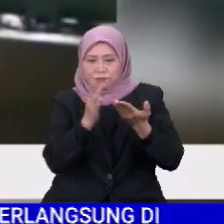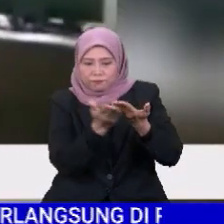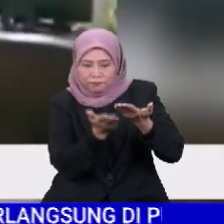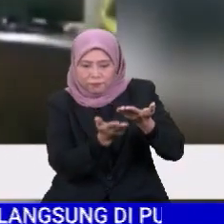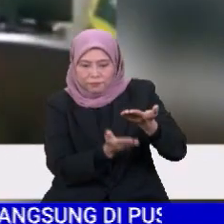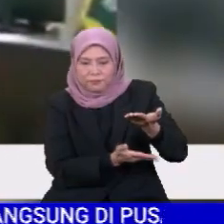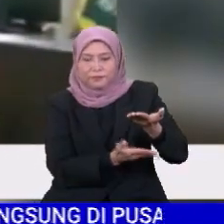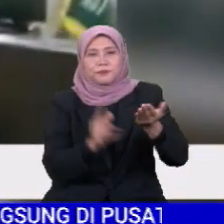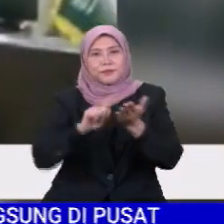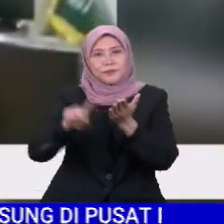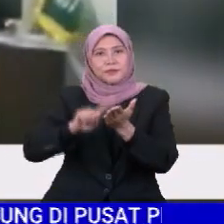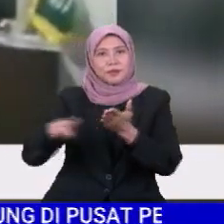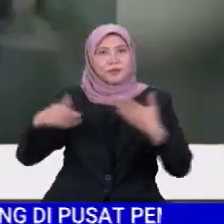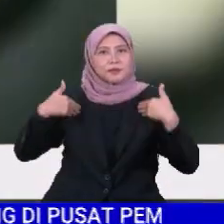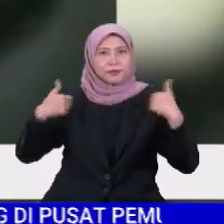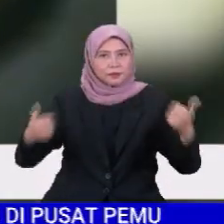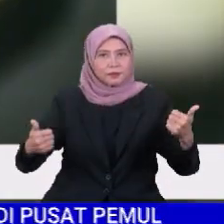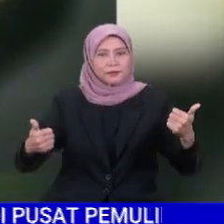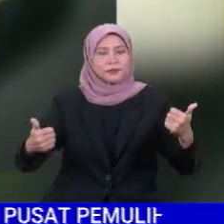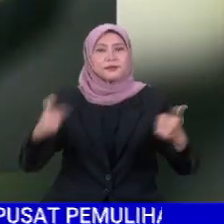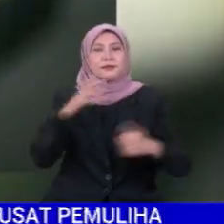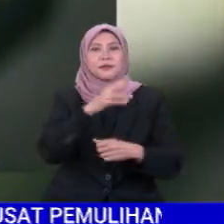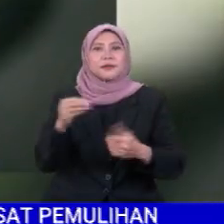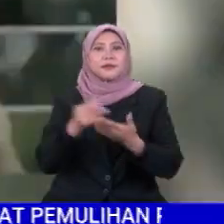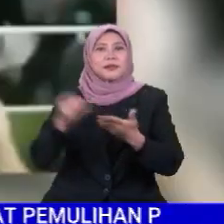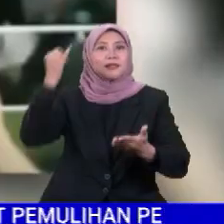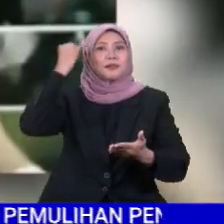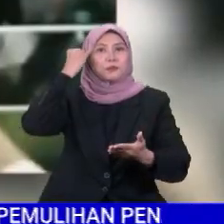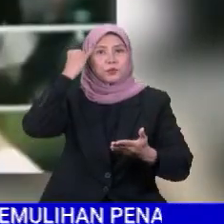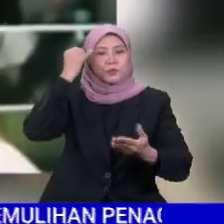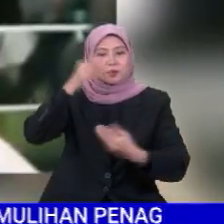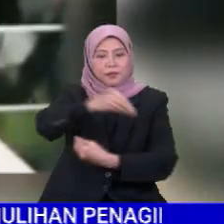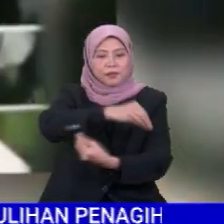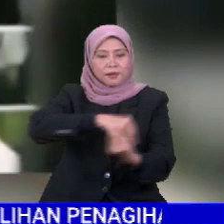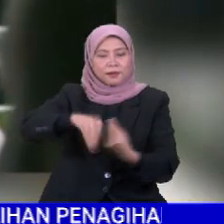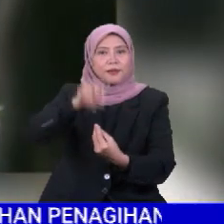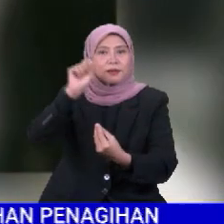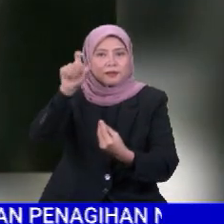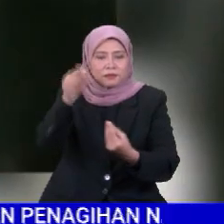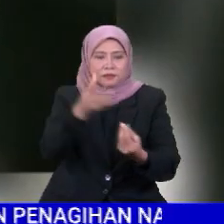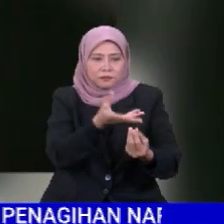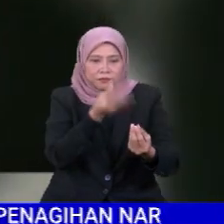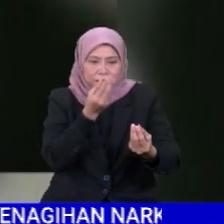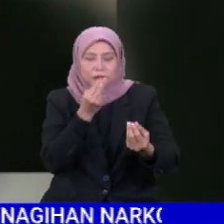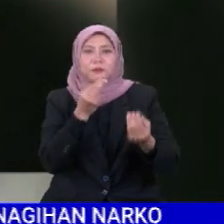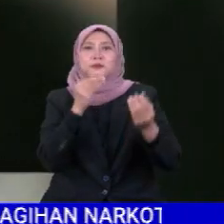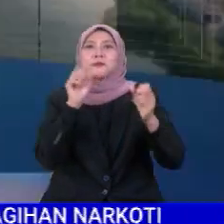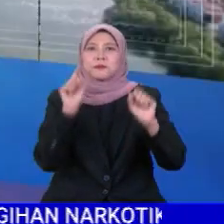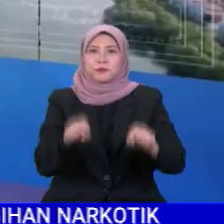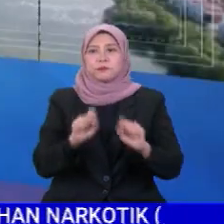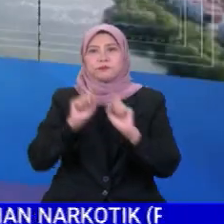perjalanan, pemeriksaan kesihatan dan ilmu haji bagi menyempurnakan ibadah tersebut.